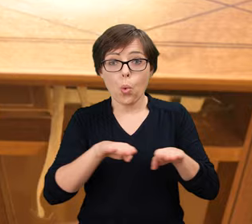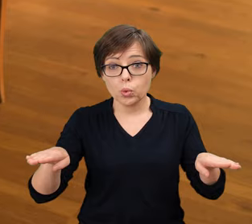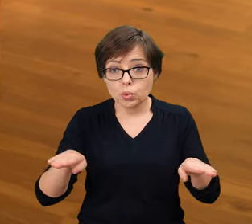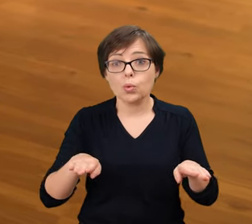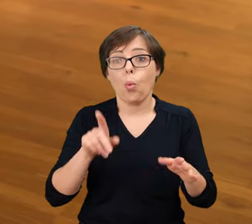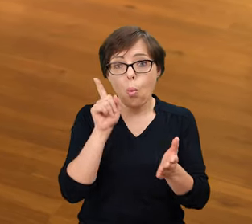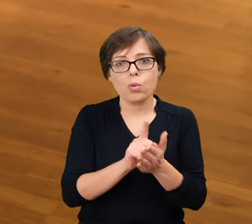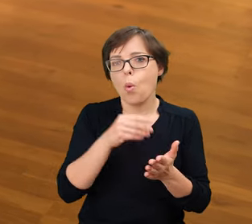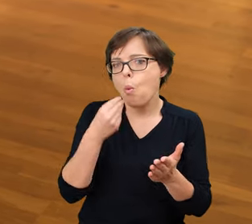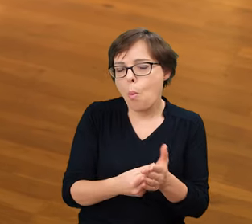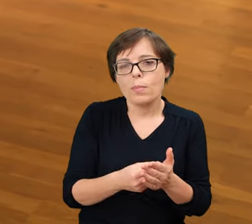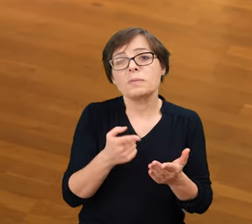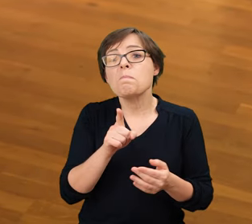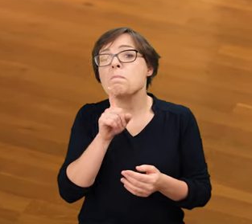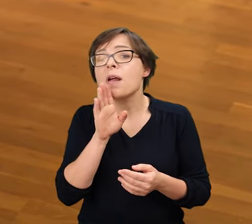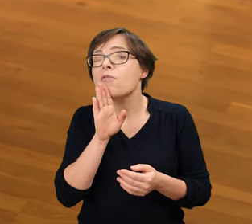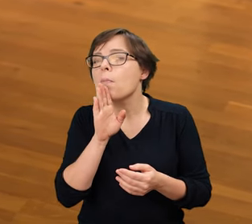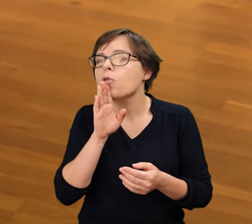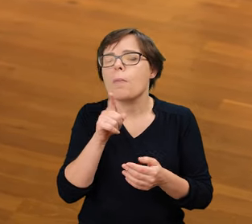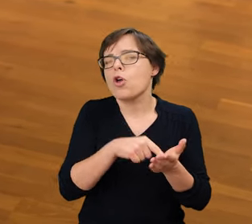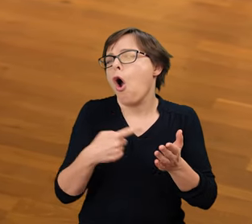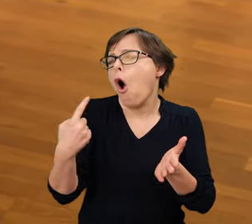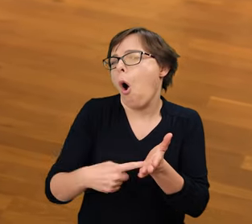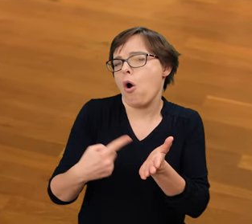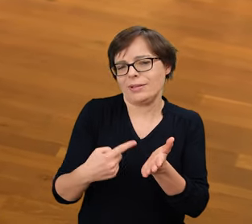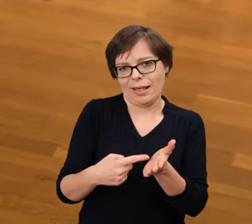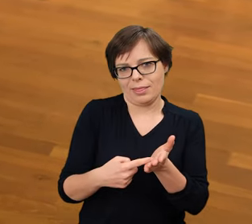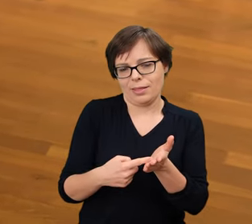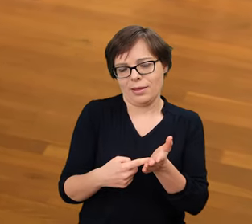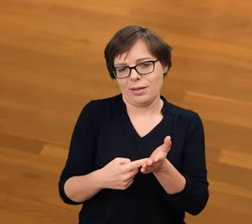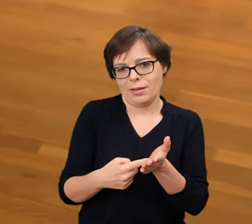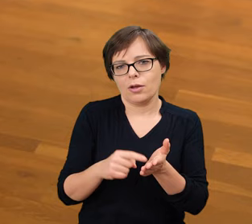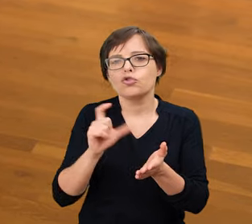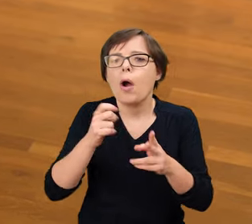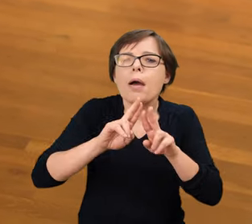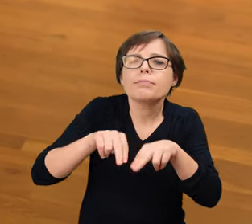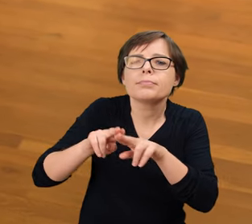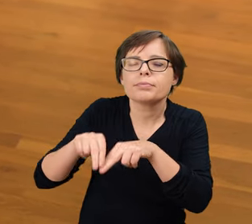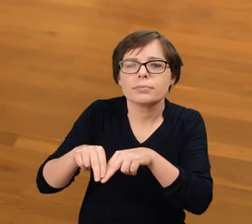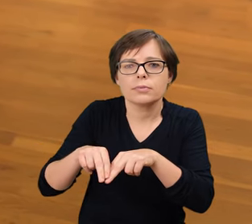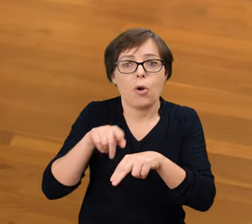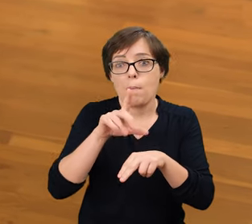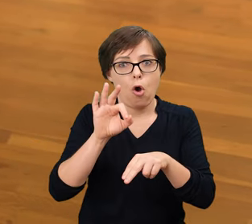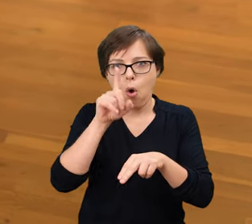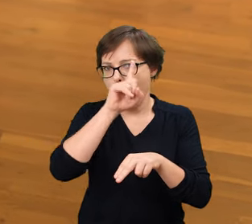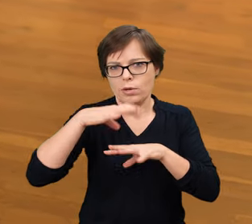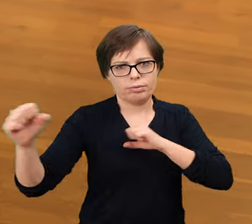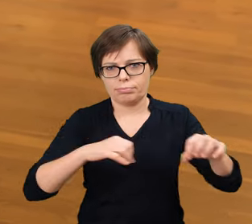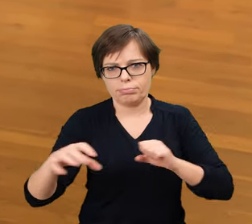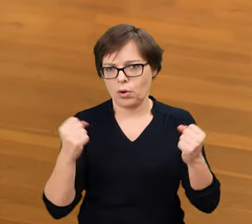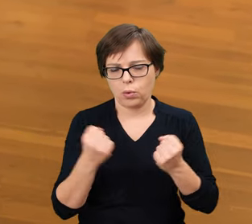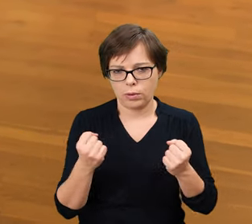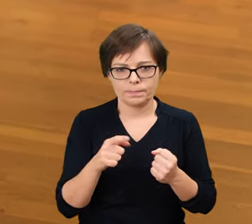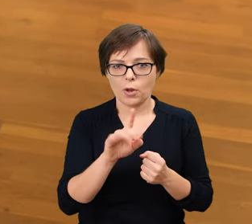jako prawdopodobnie ostatnia z osób, która kupowała ostatnie z pozostałości Cepeli.